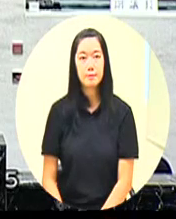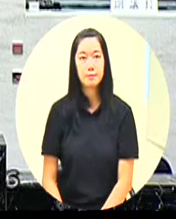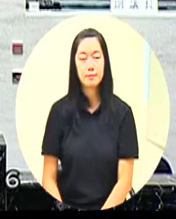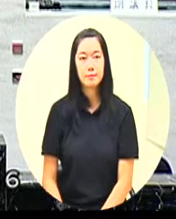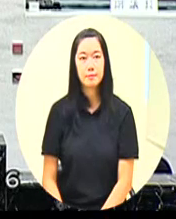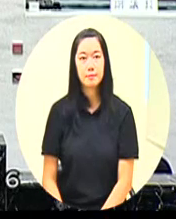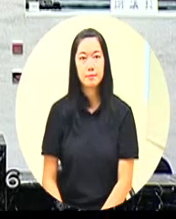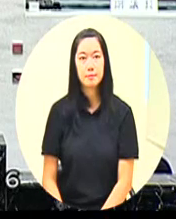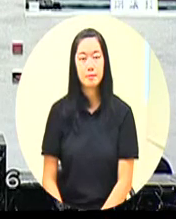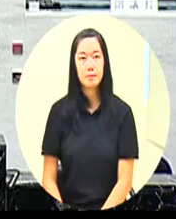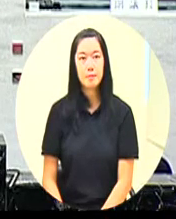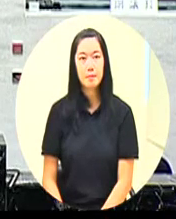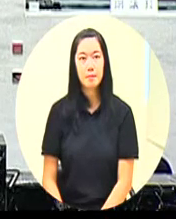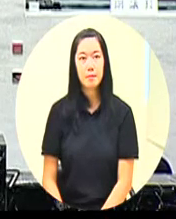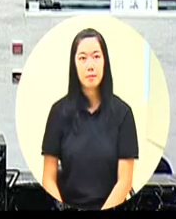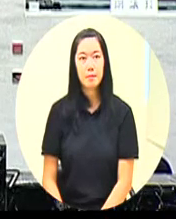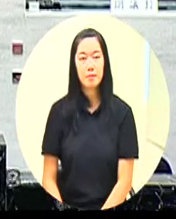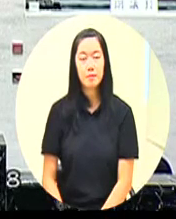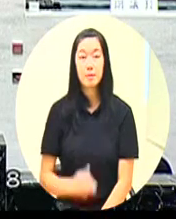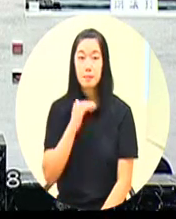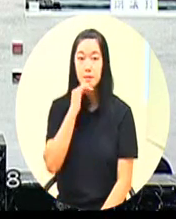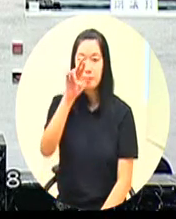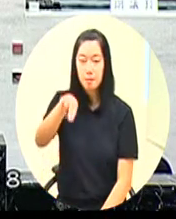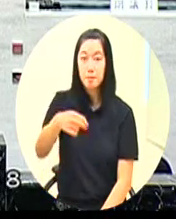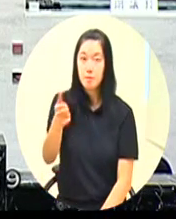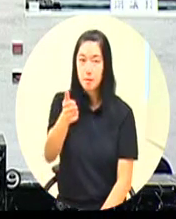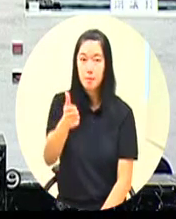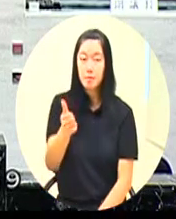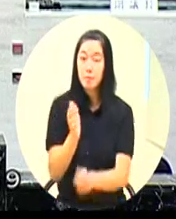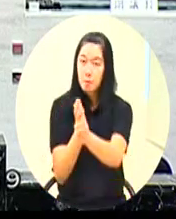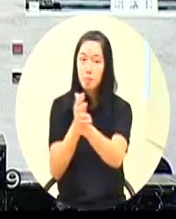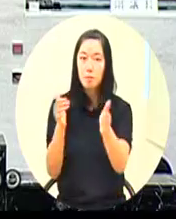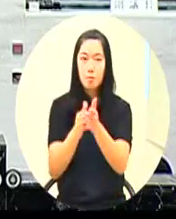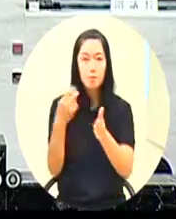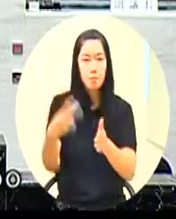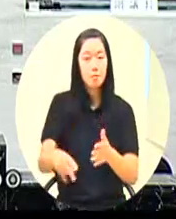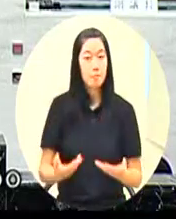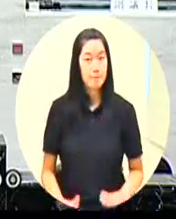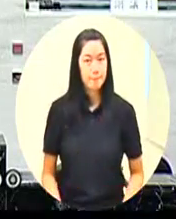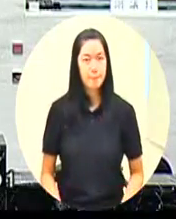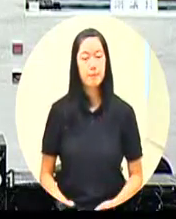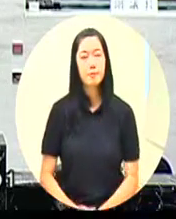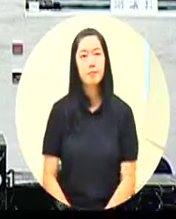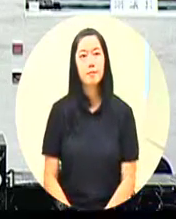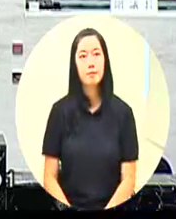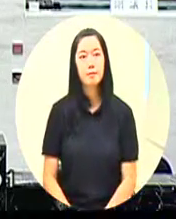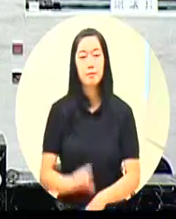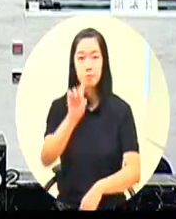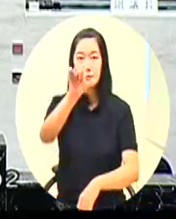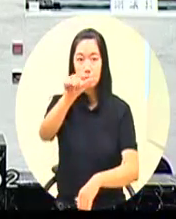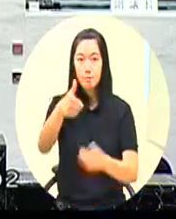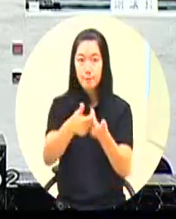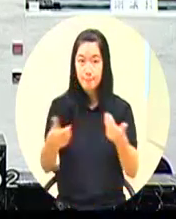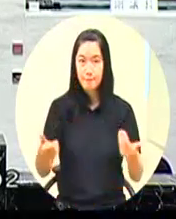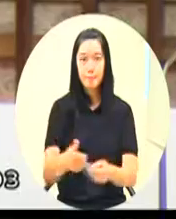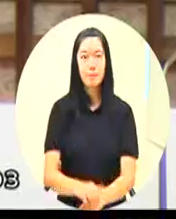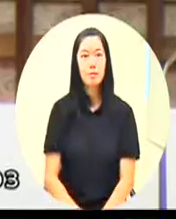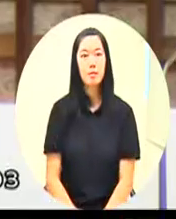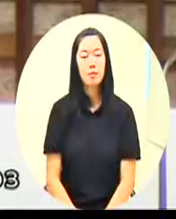有没有举手？好，那我们就等刘德林议员质询完，然后我们再休息一下。好，时间十五分钟，刘议员